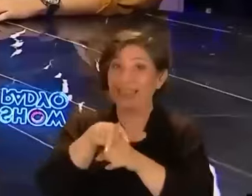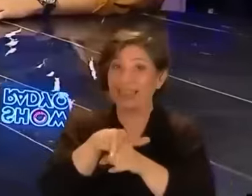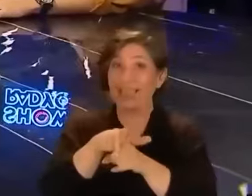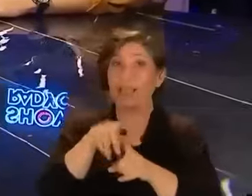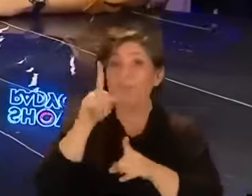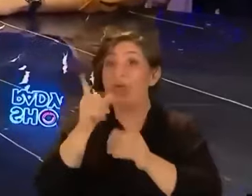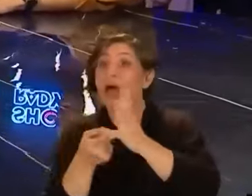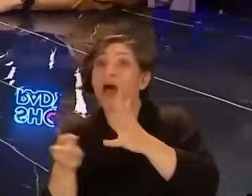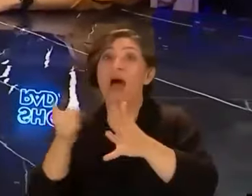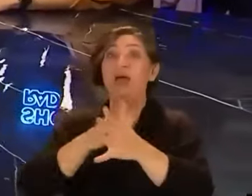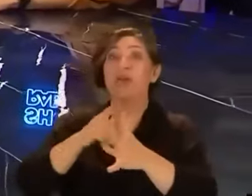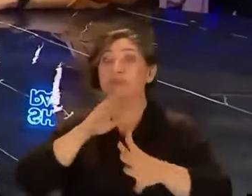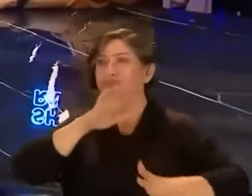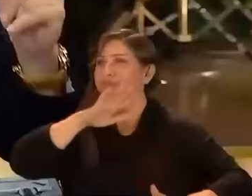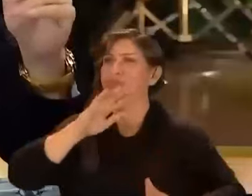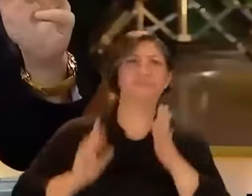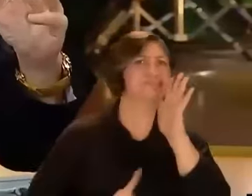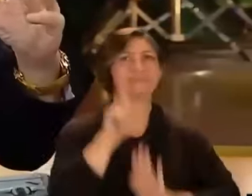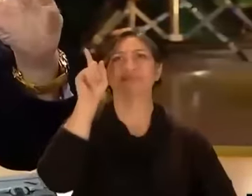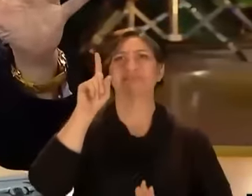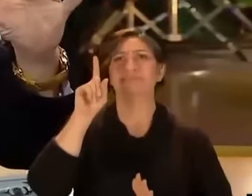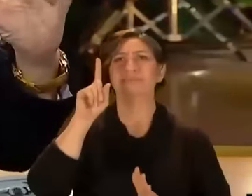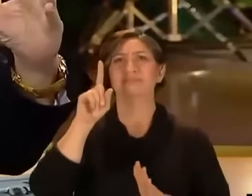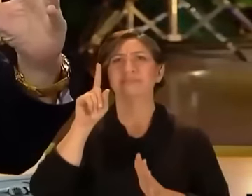katıldı ve bir anda sarsıntı geçirdi.